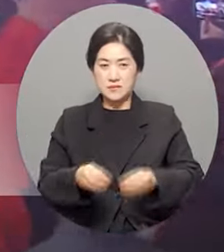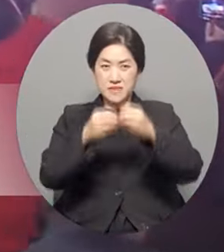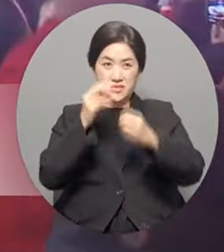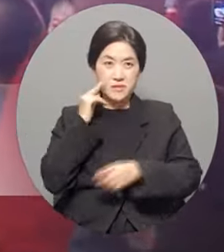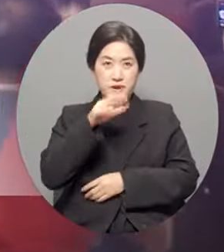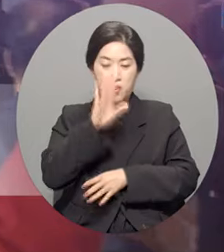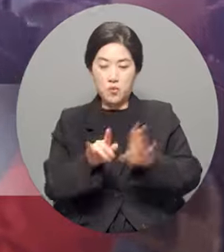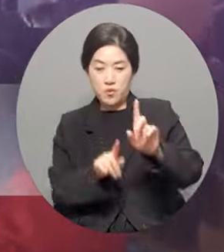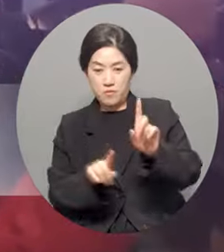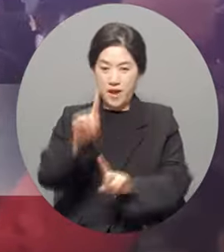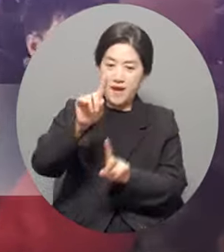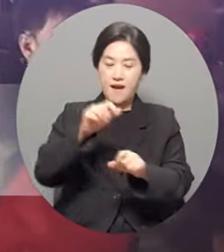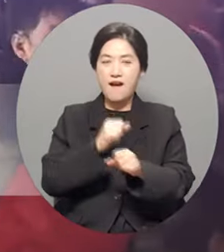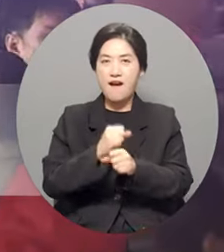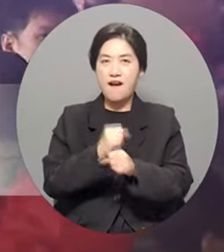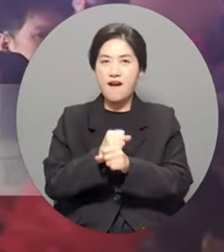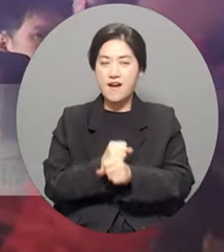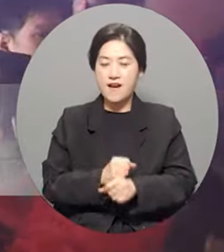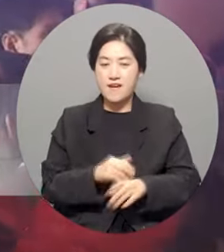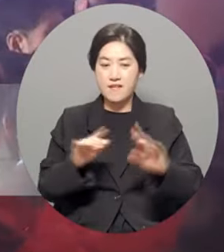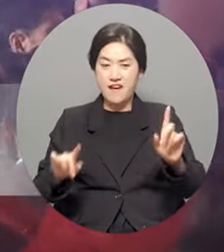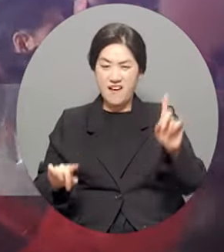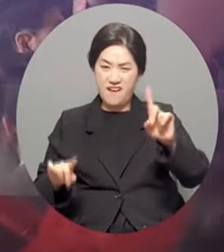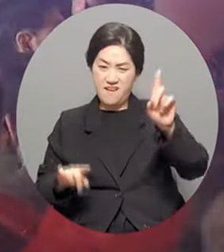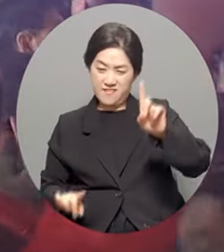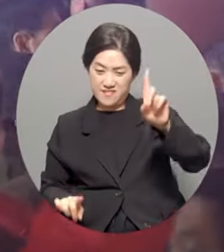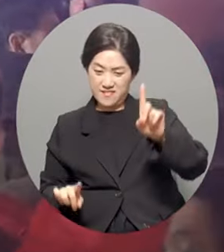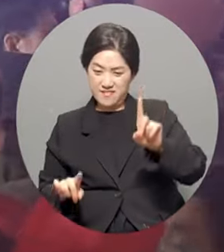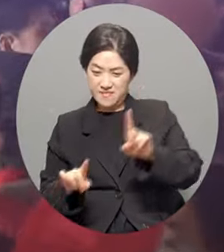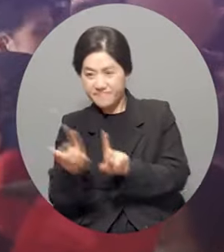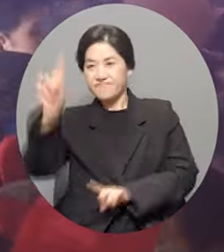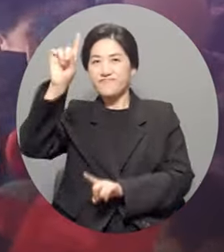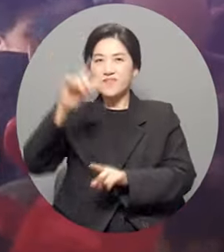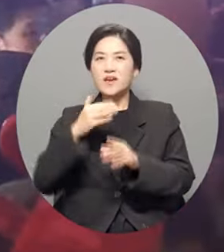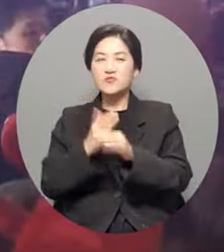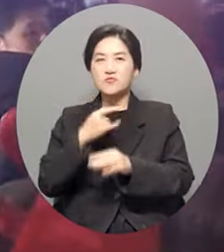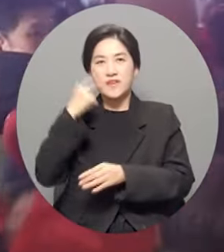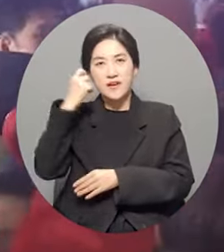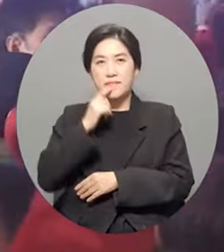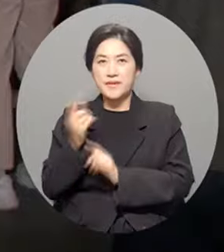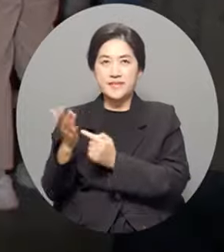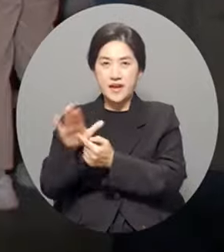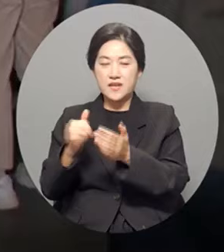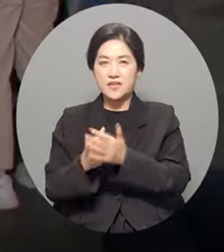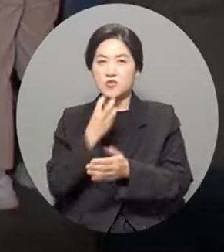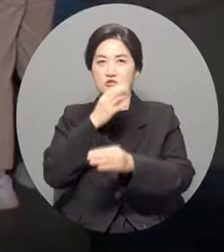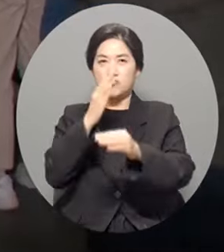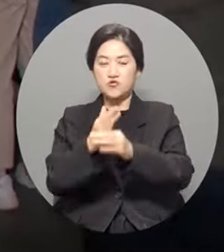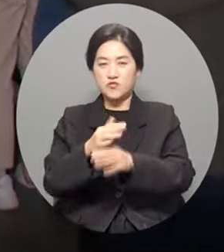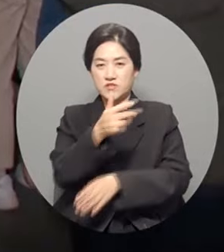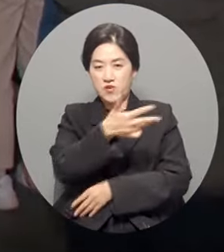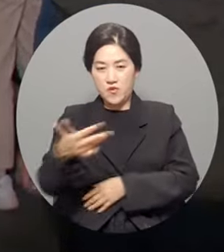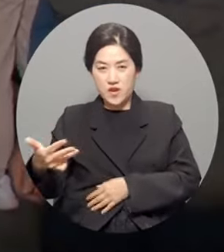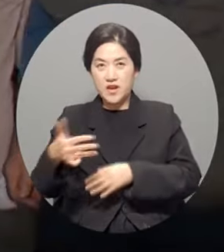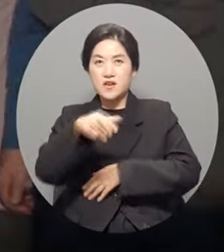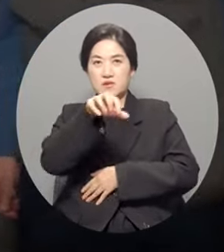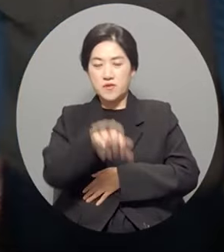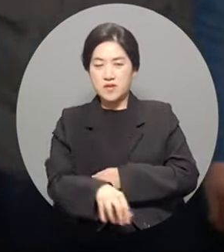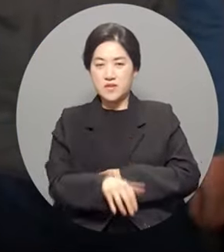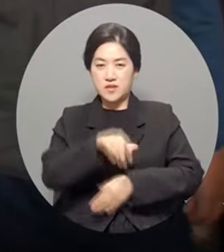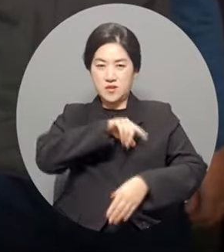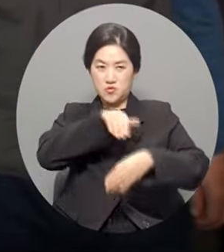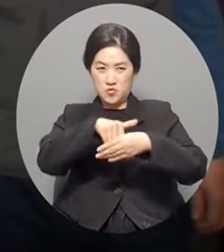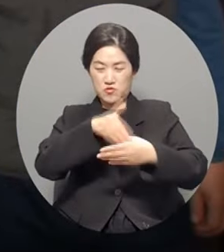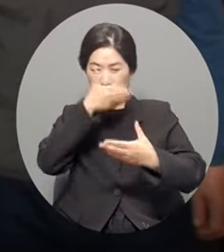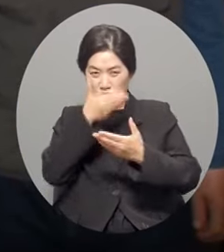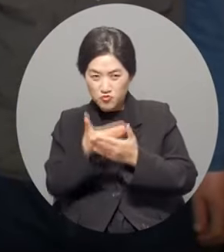우열이 뒤집어지는 이른바 골든크로스가 일어나고 있다고 보고 있습니다. 서울 중심인 이곳 청계천에서 총선 승부처인